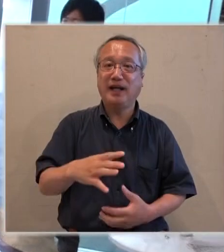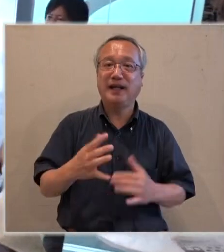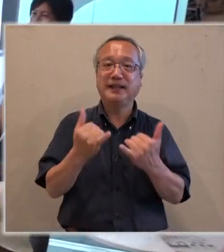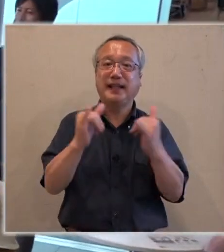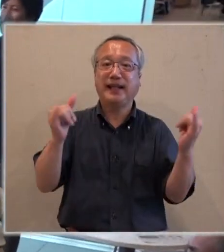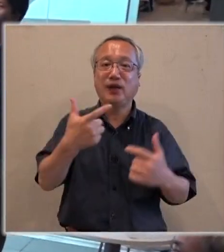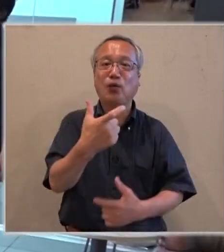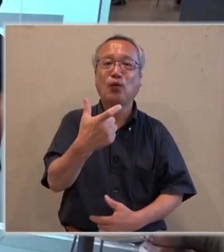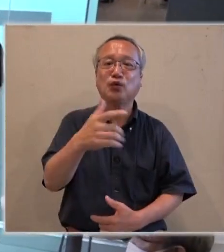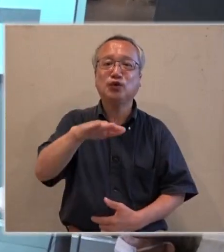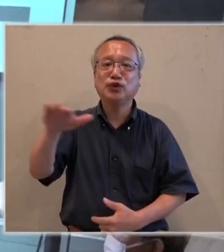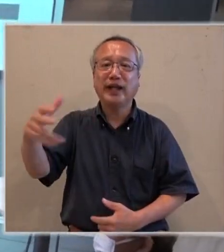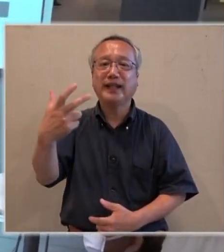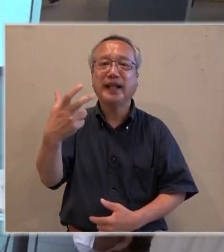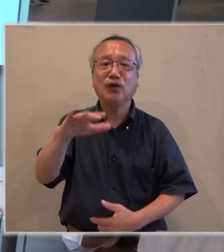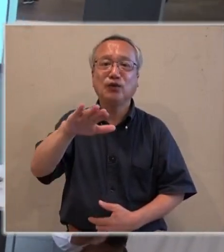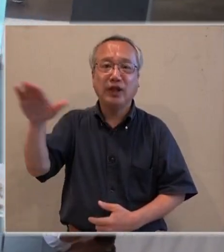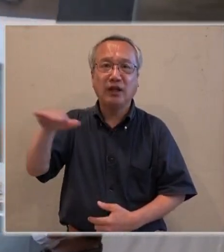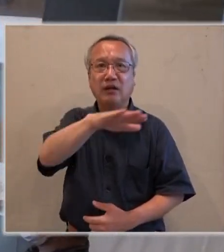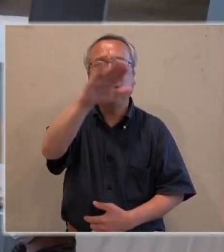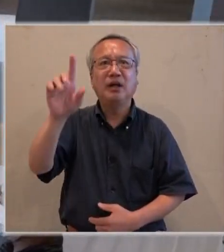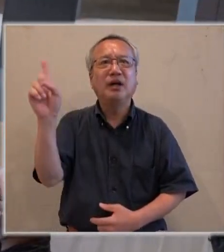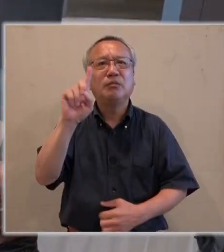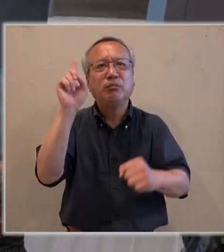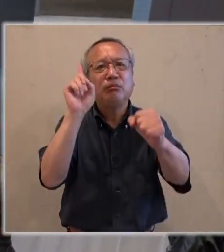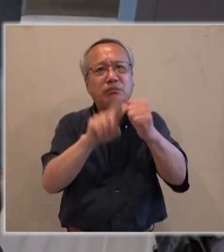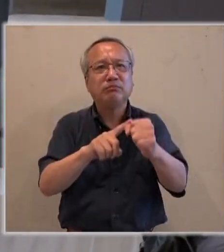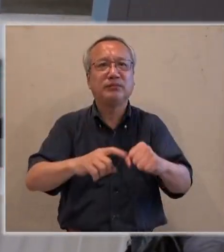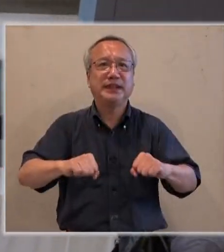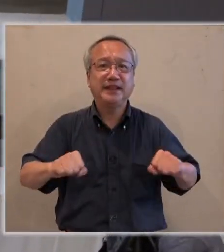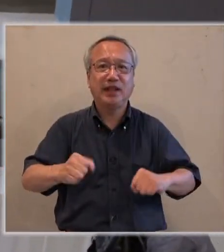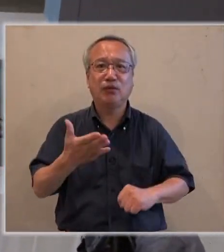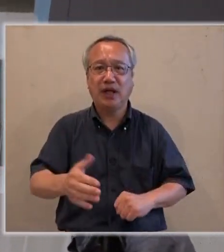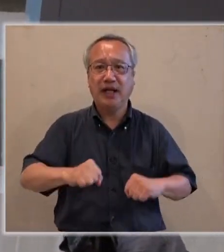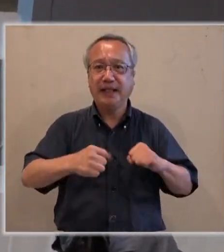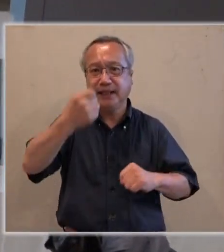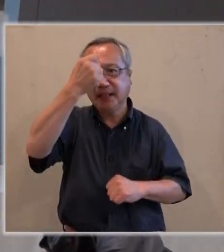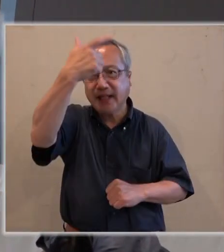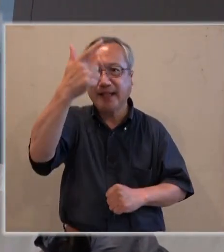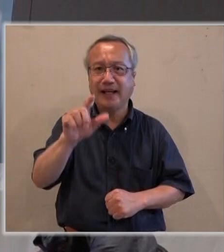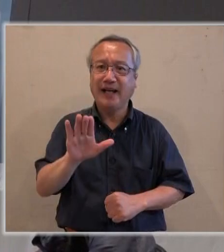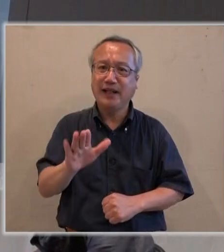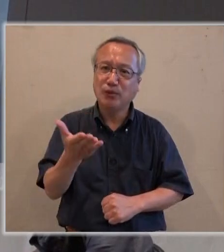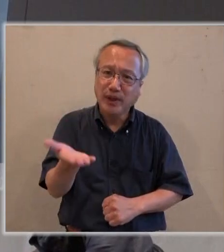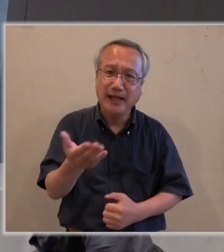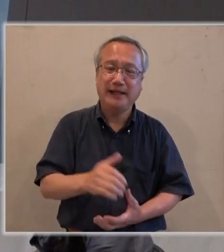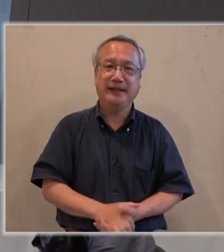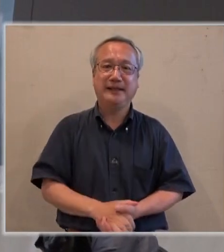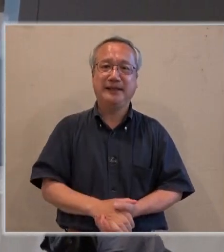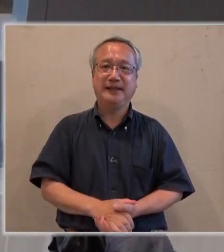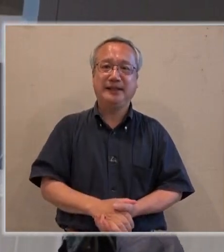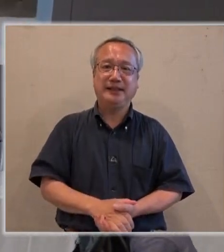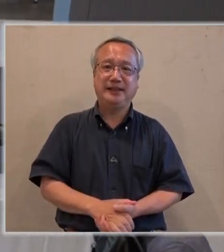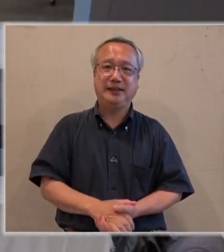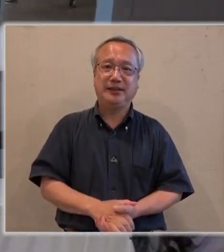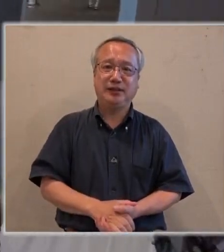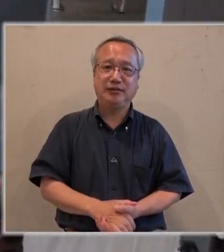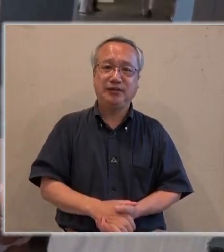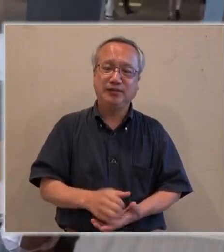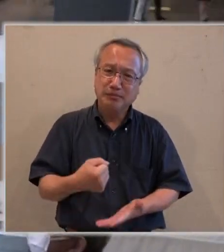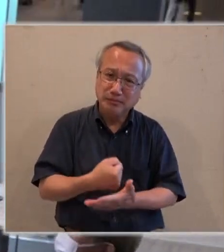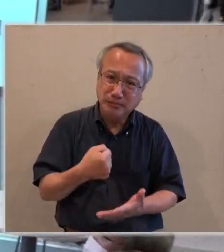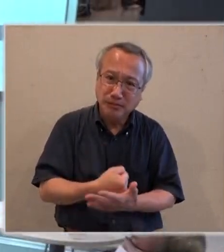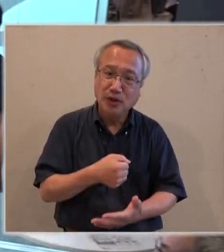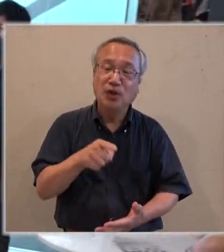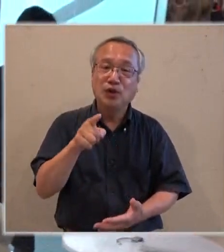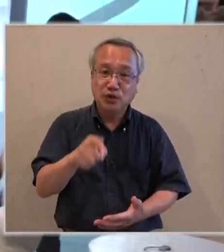代、何を持って生きてんだろうかね、生きがい何持ってんのみたいな、その一つの扉